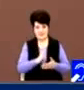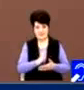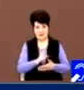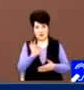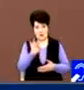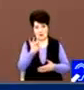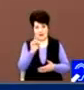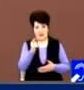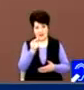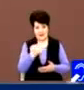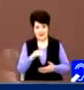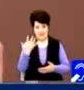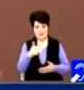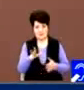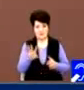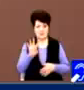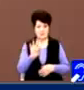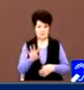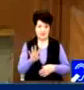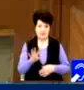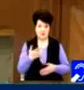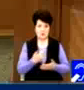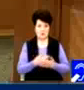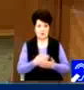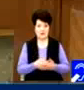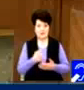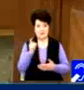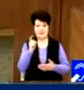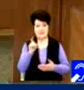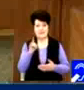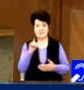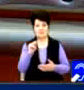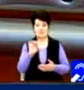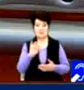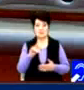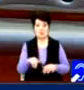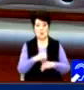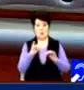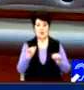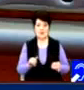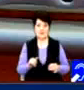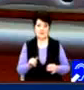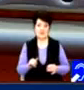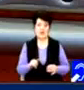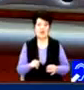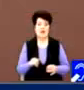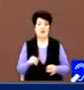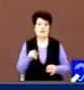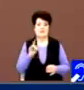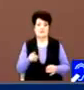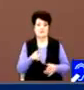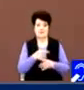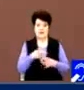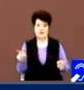orhei și 54 cam de la hâncești vorbim de o creștere fără dor și poate pentru că vă zic în